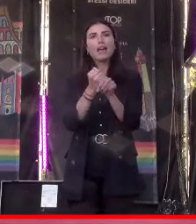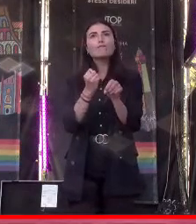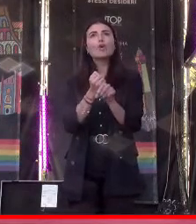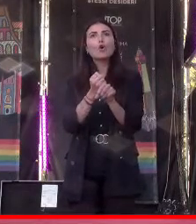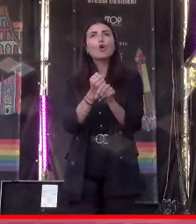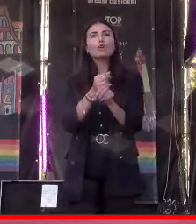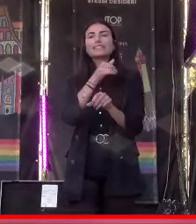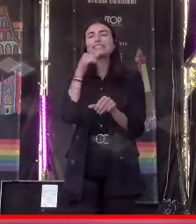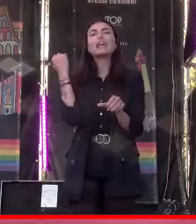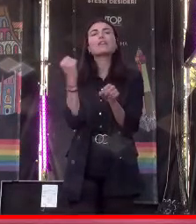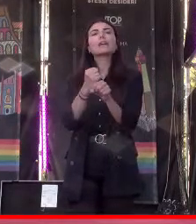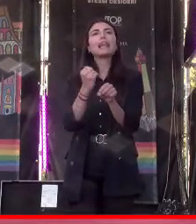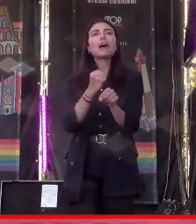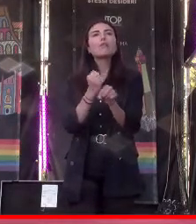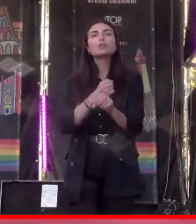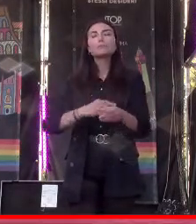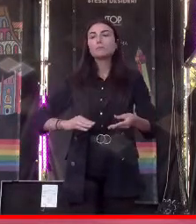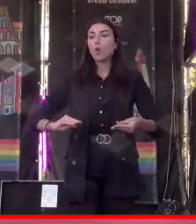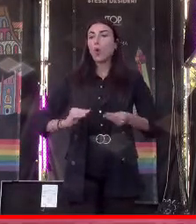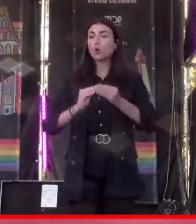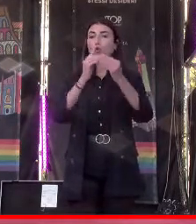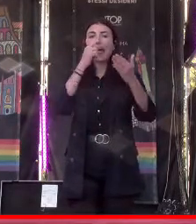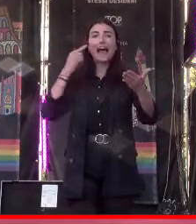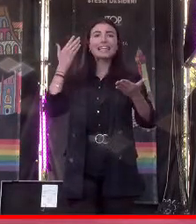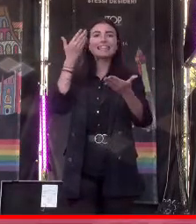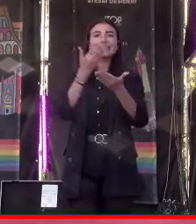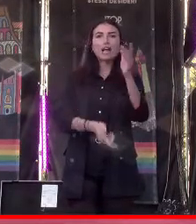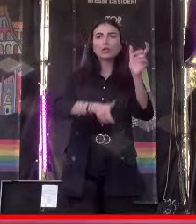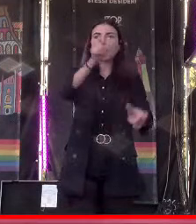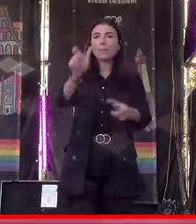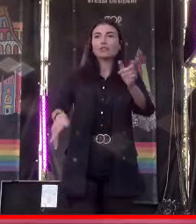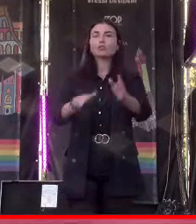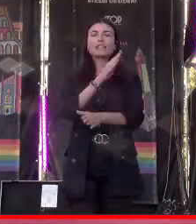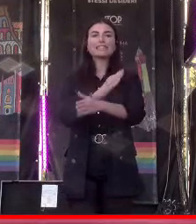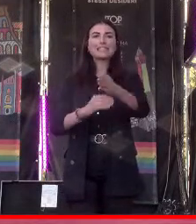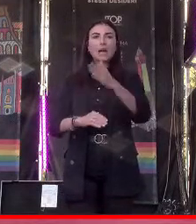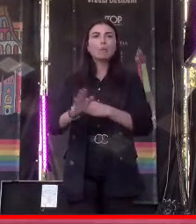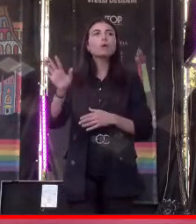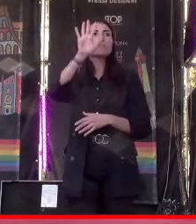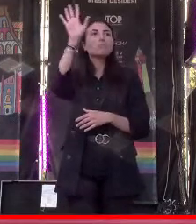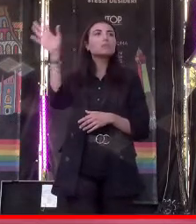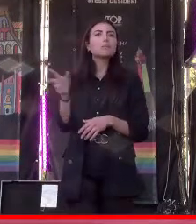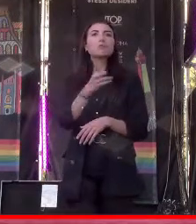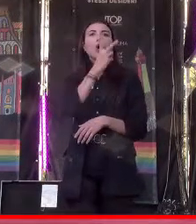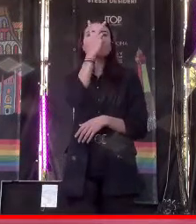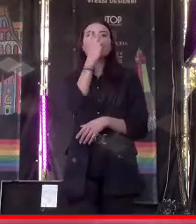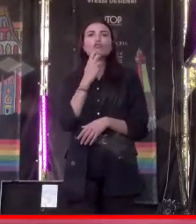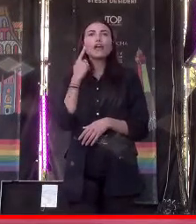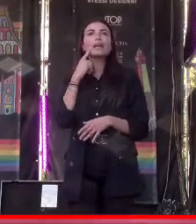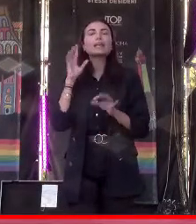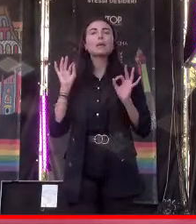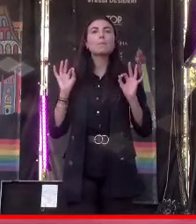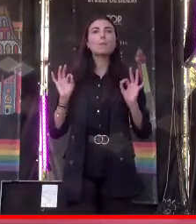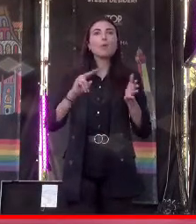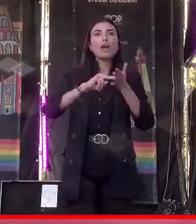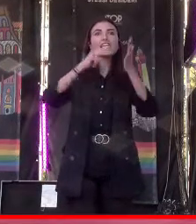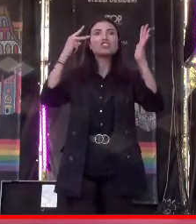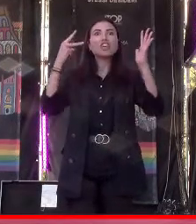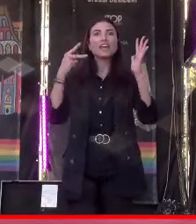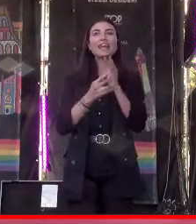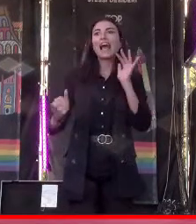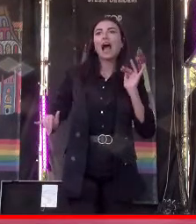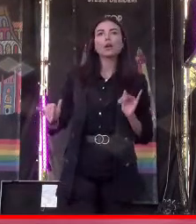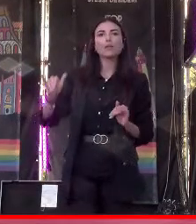costruito su misura loro, mentre ci sono non vedenti che sono addirittura ingegneri aeronautici, e ci sono